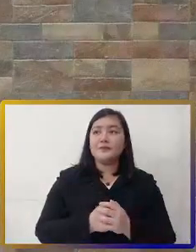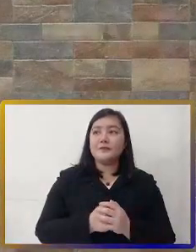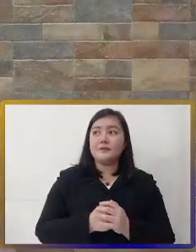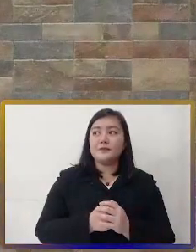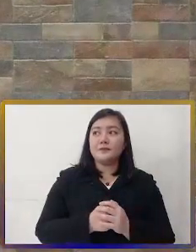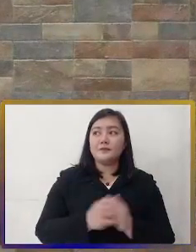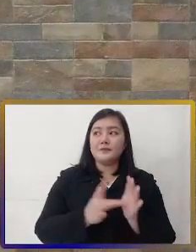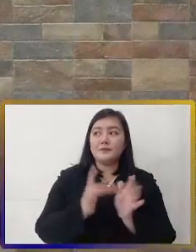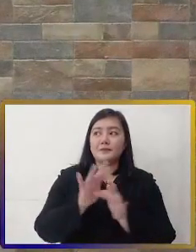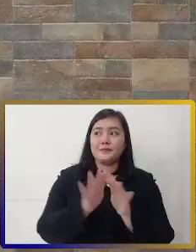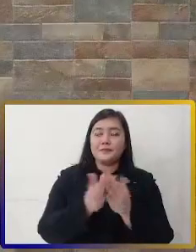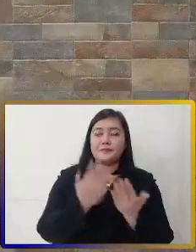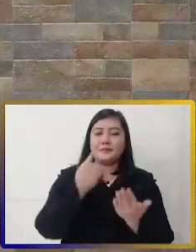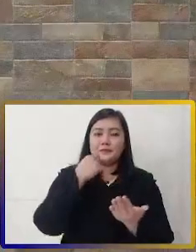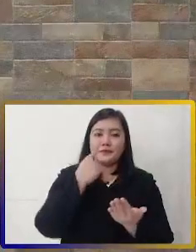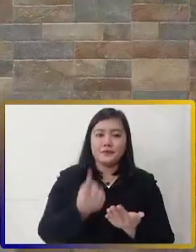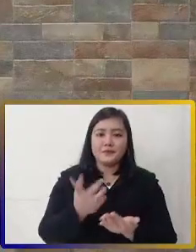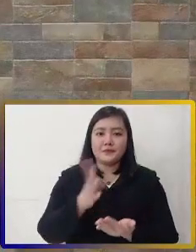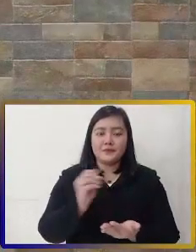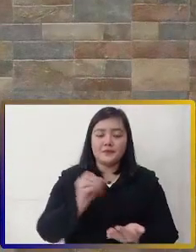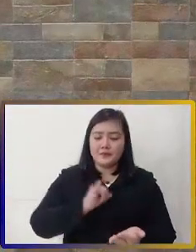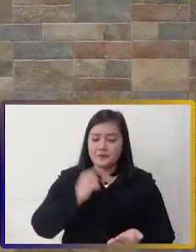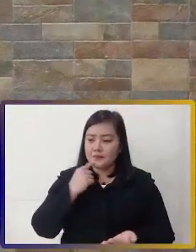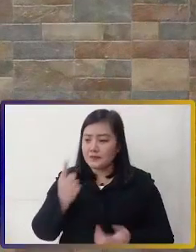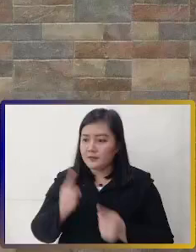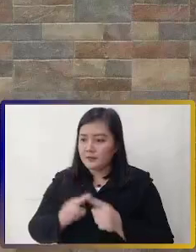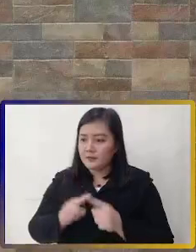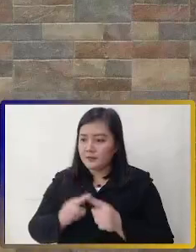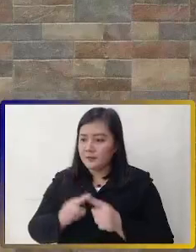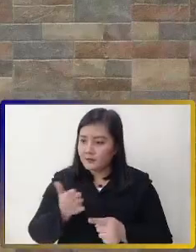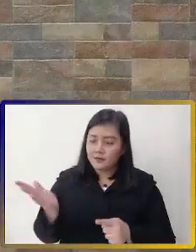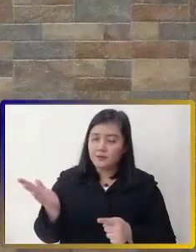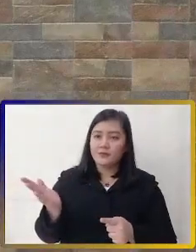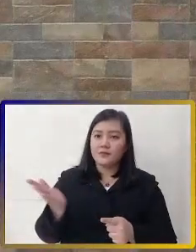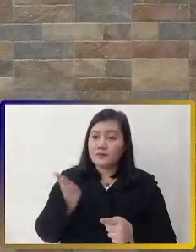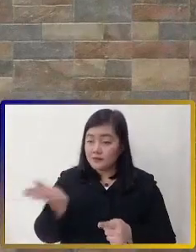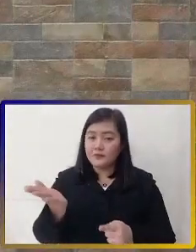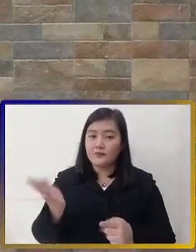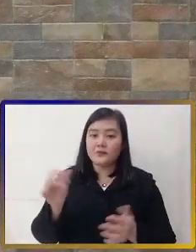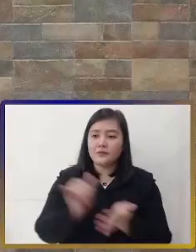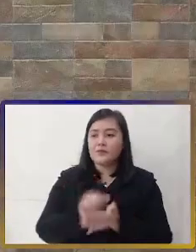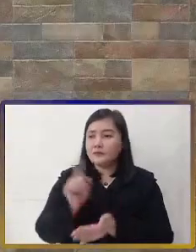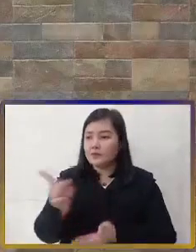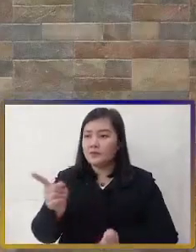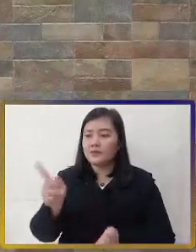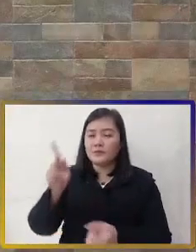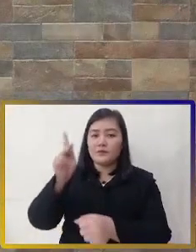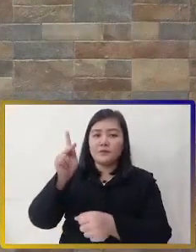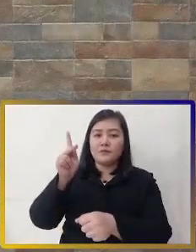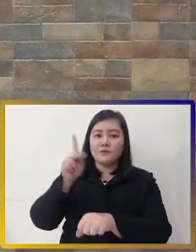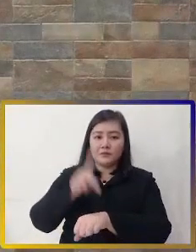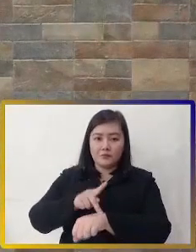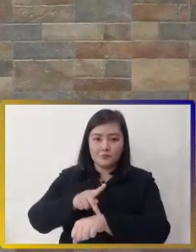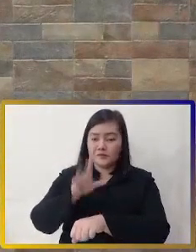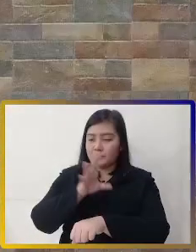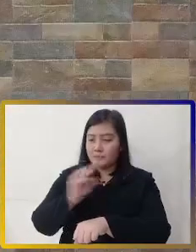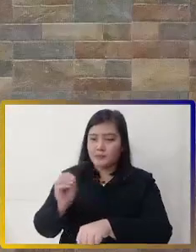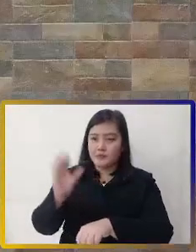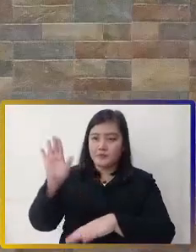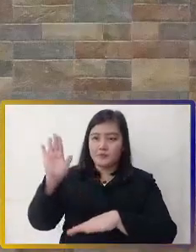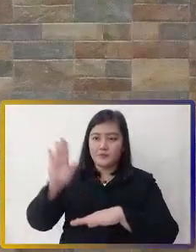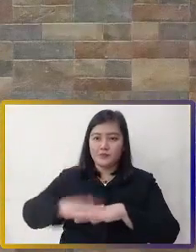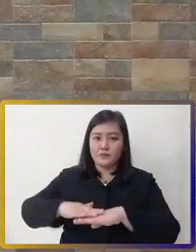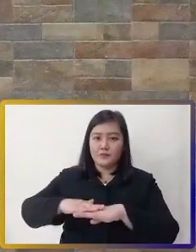18. Sabi po ng Bible, and I say also unto thee that thou art Peter, and upon this rock I will build